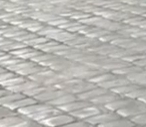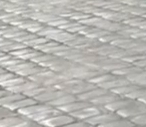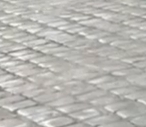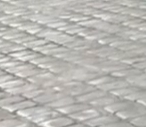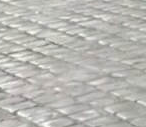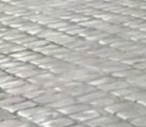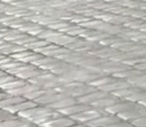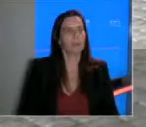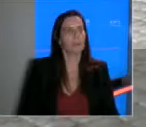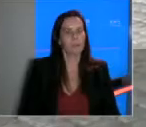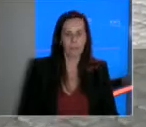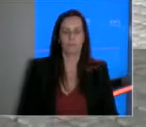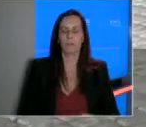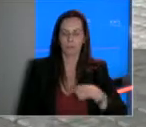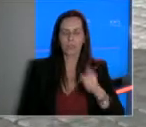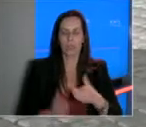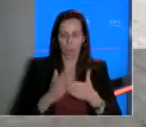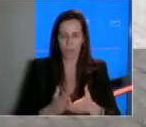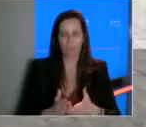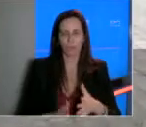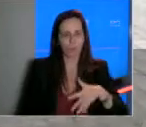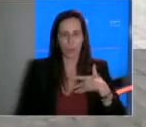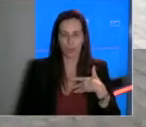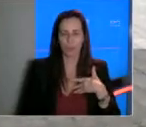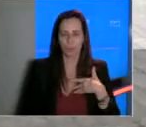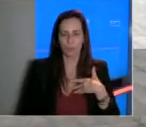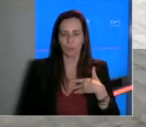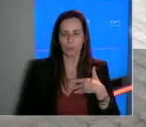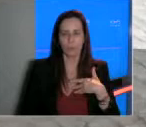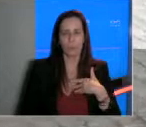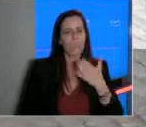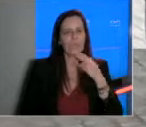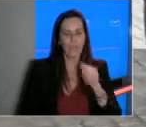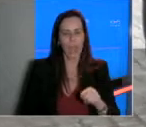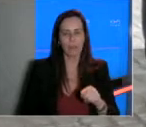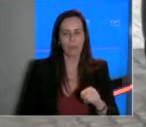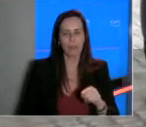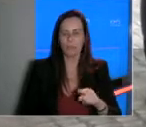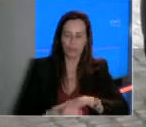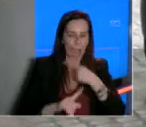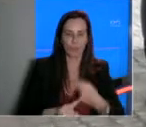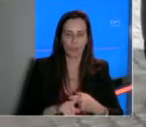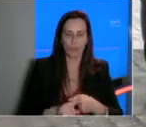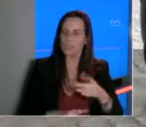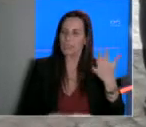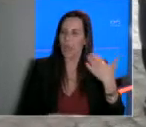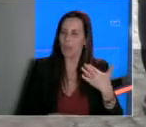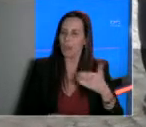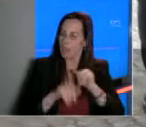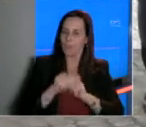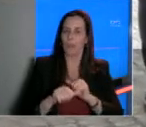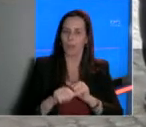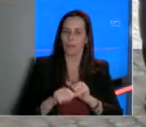הקהילות היהודיות שקורסות, ואני צריך לעזור להם, והן מרגישות שישראל, שעד עכשיו זה היה המשענת